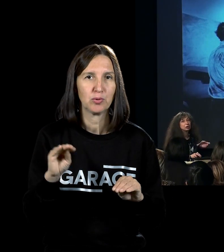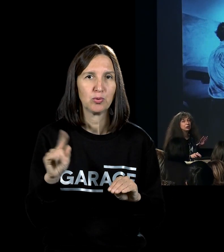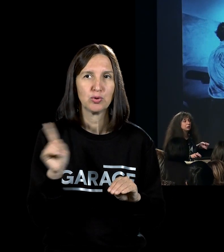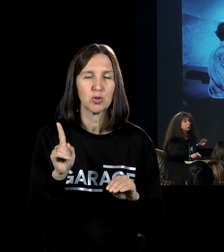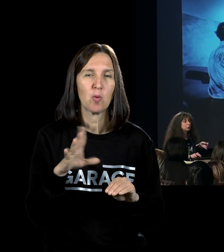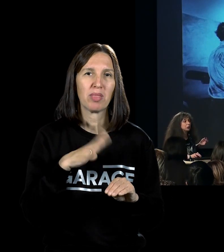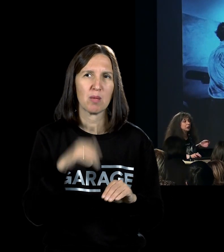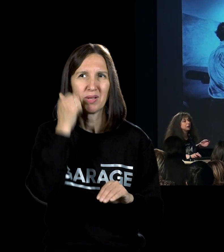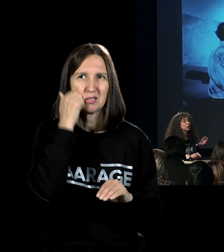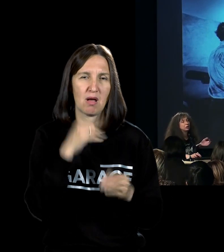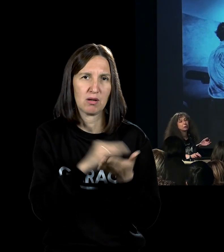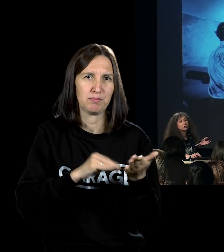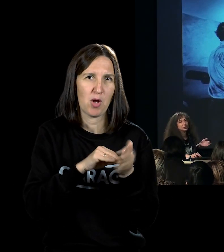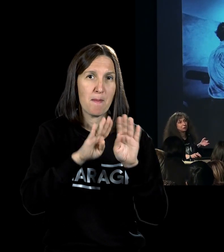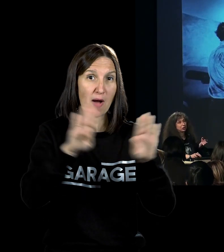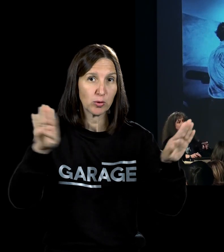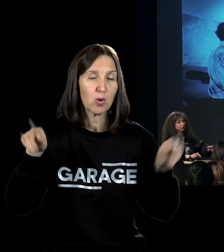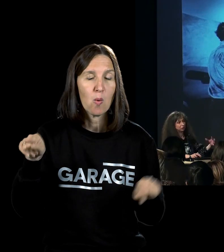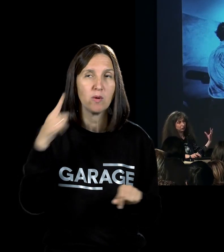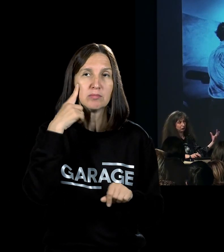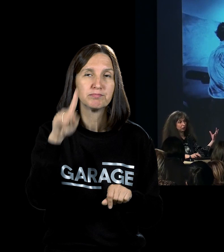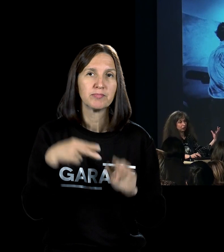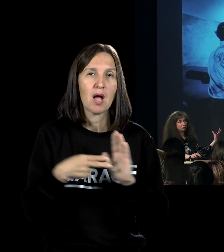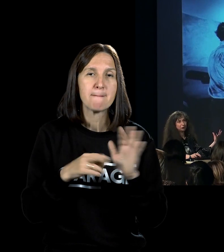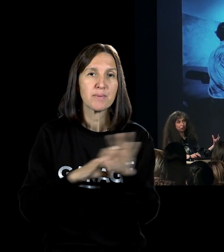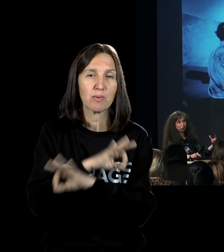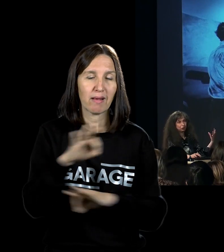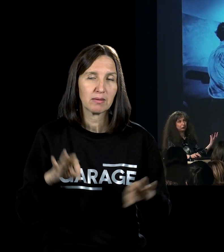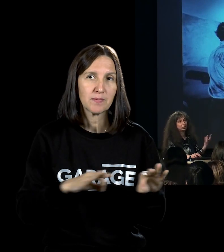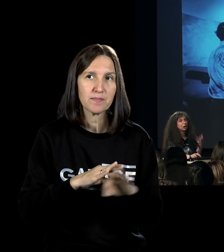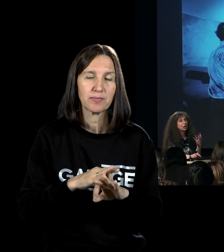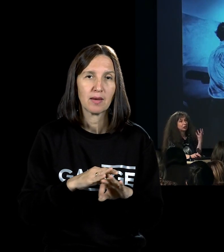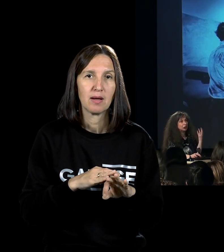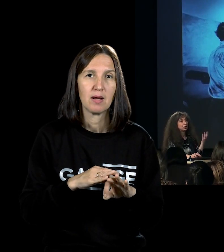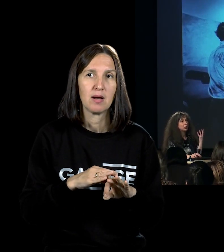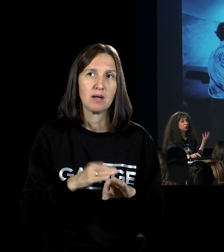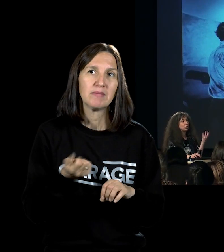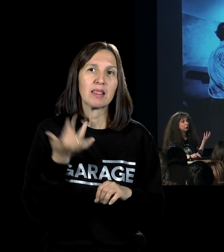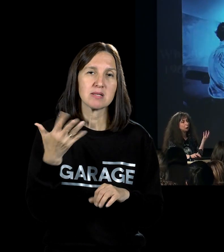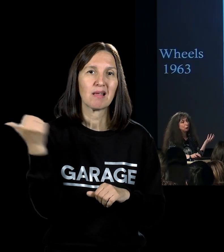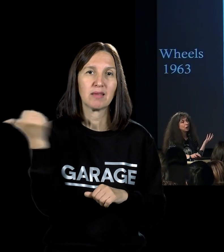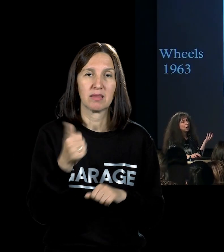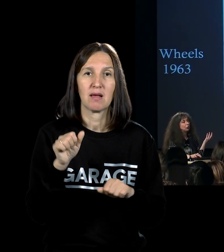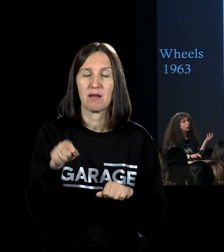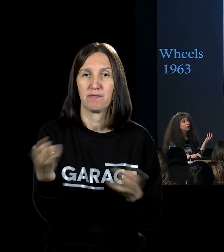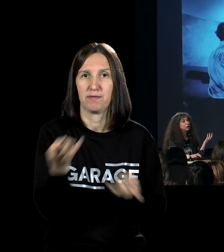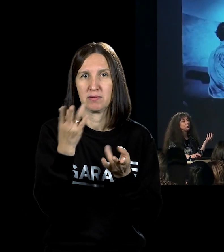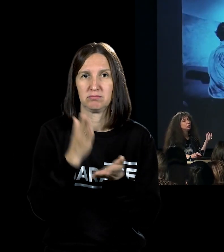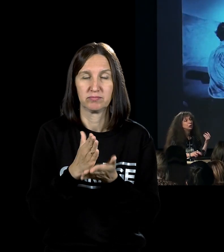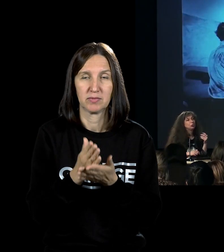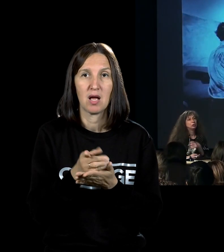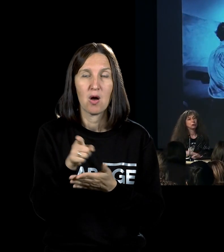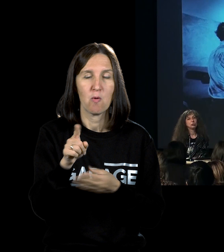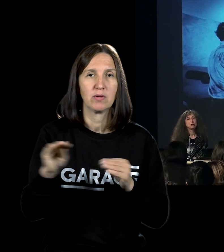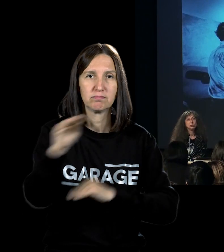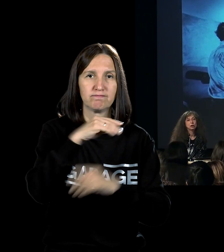недель работы выставки будет постоянно трансформировать это пространство. Это такая трансформация, такой действительно достаточно масштабный труд. Но